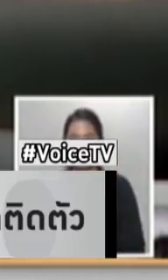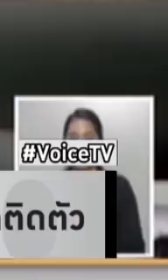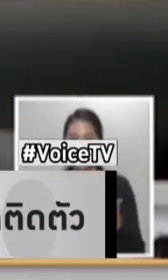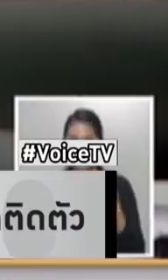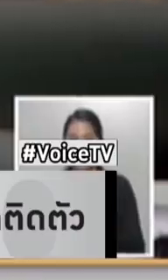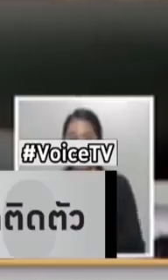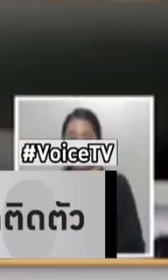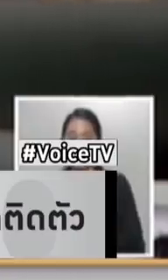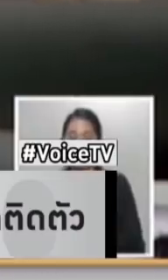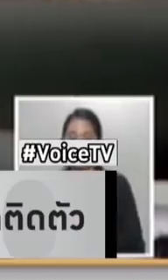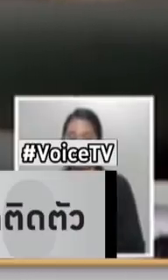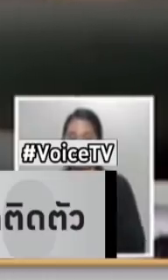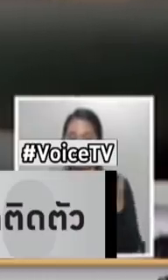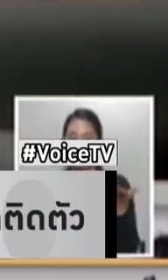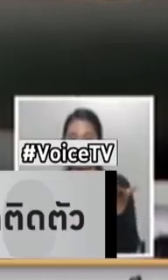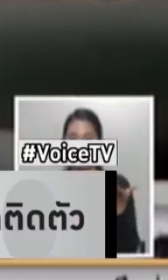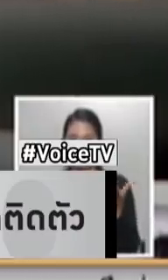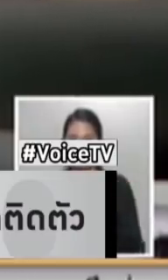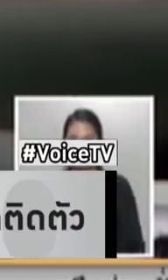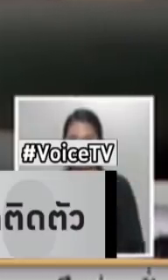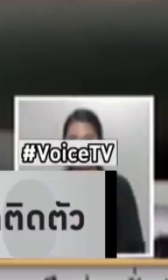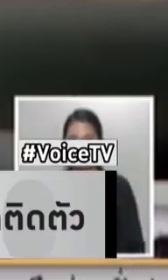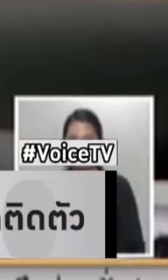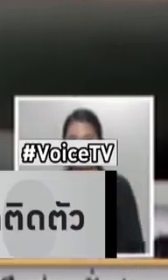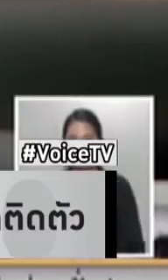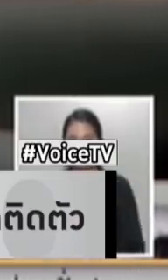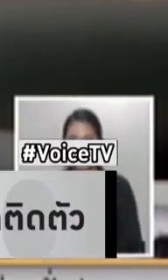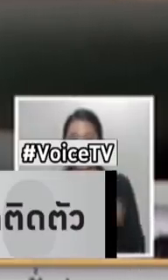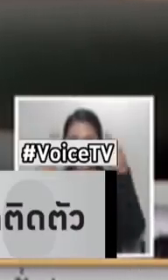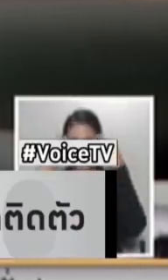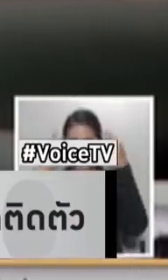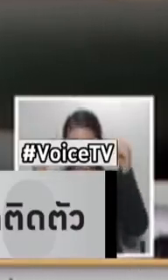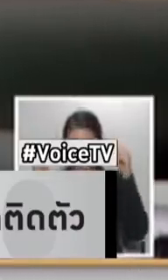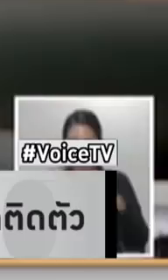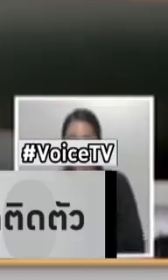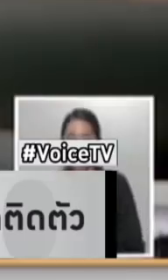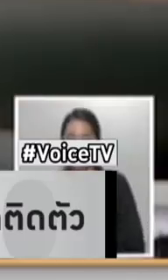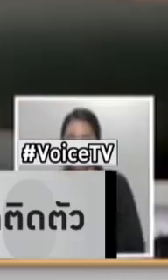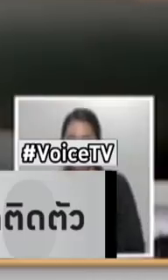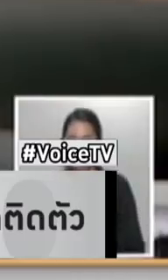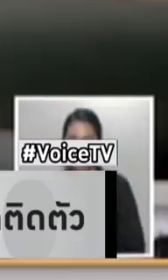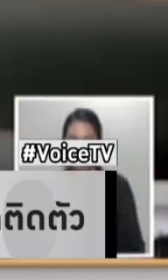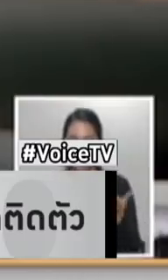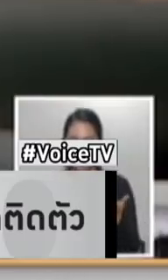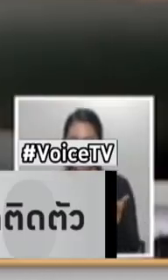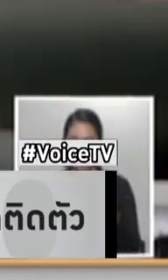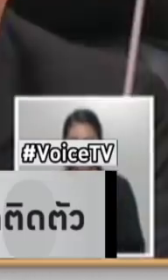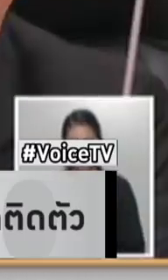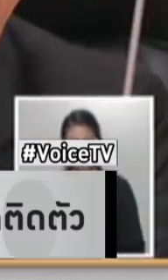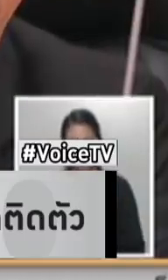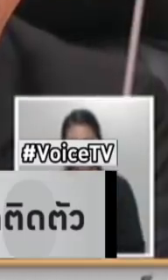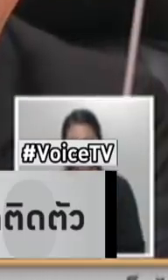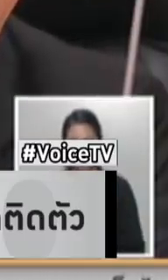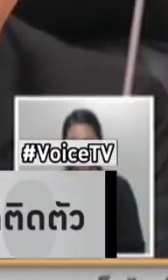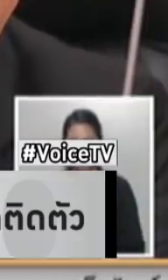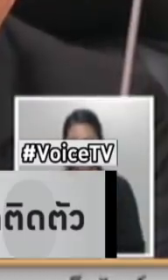อย่างไรครับขอประธานนะท่านขอประธานโทษนะท่านนายกรัฐมนตรีจะรับผิดชอบต่อเรื่อง